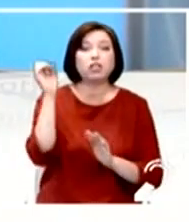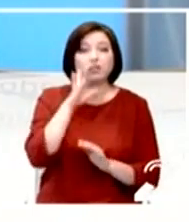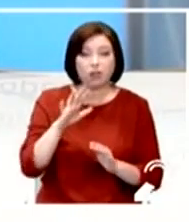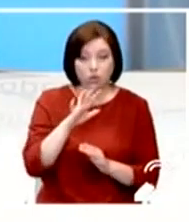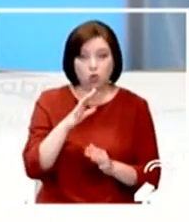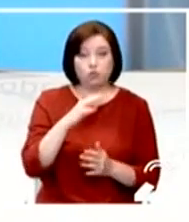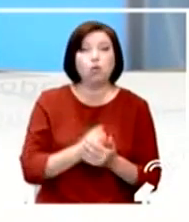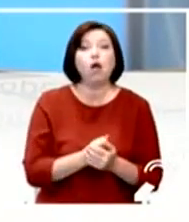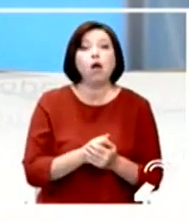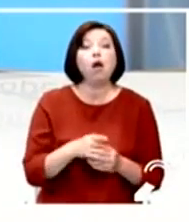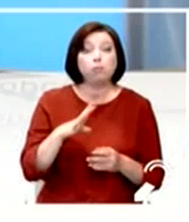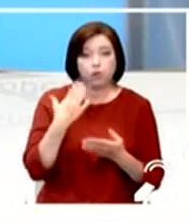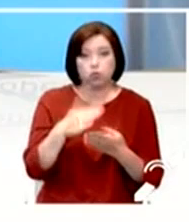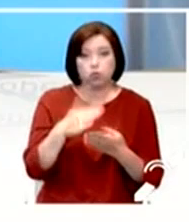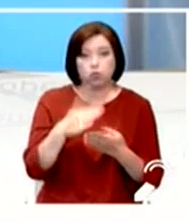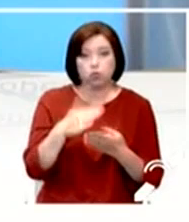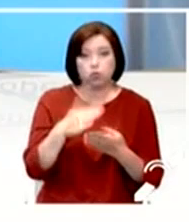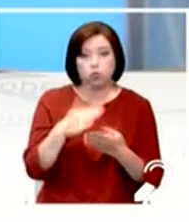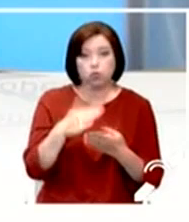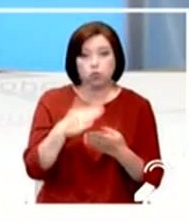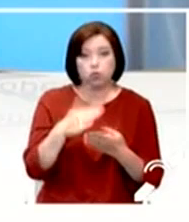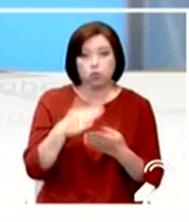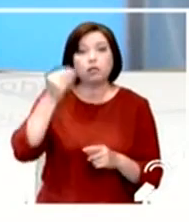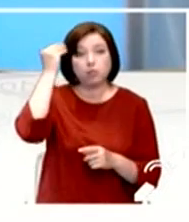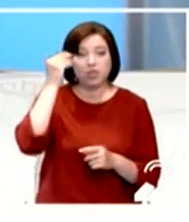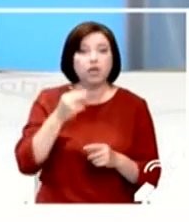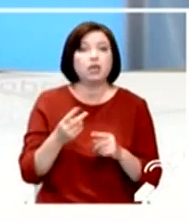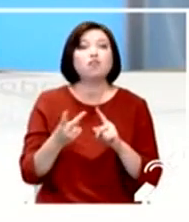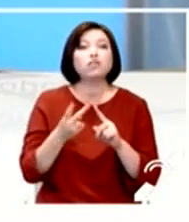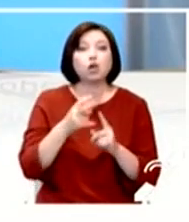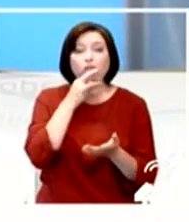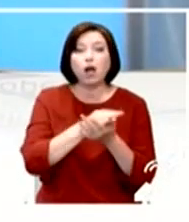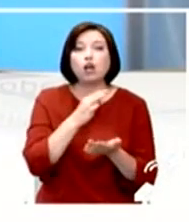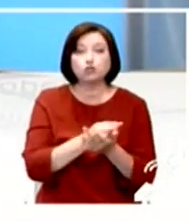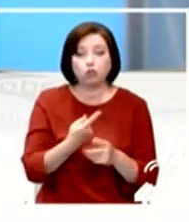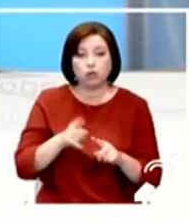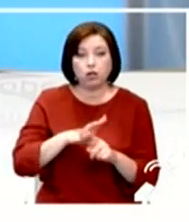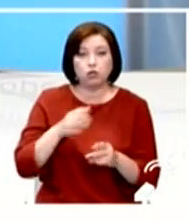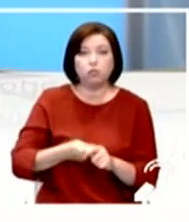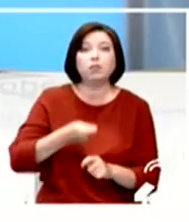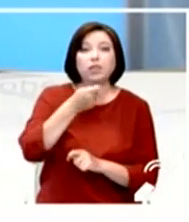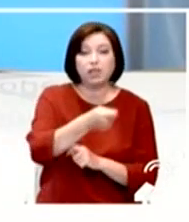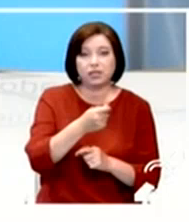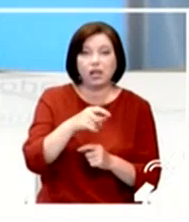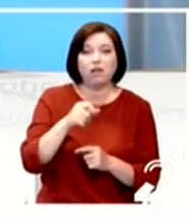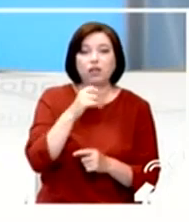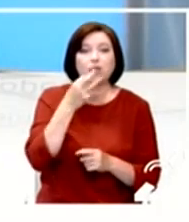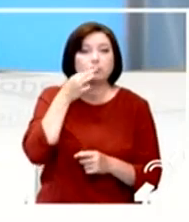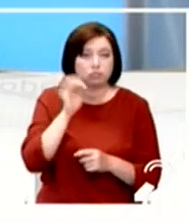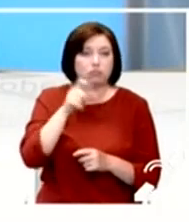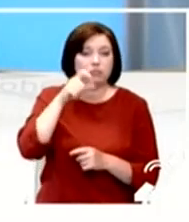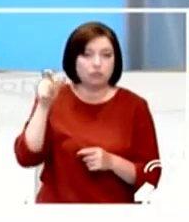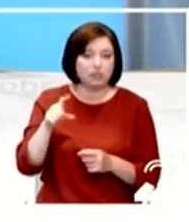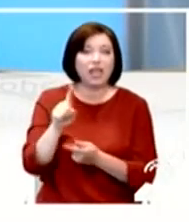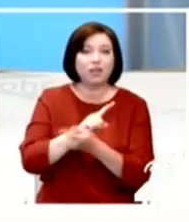Moldova la Uniunea Europeană a fost îndeplinită. Este concluzia celui de-al doilea raport prezentat de experții Institutului pentru Politici